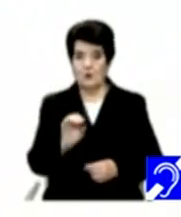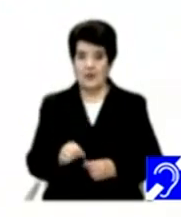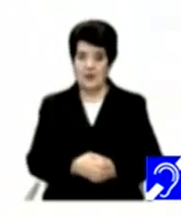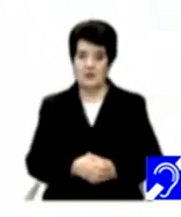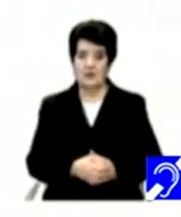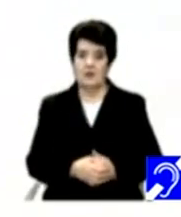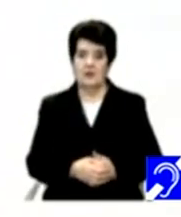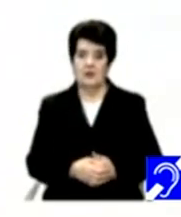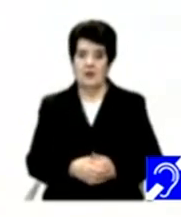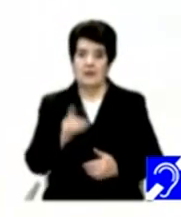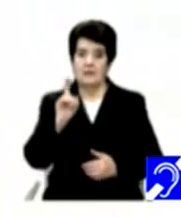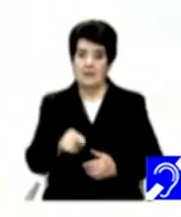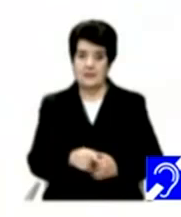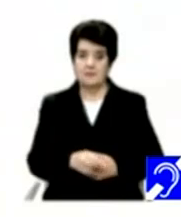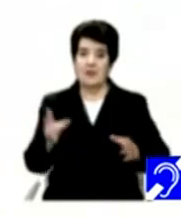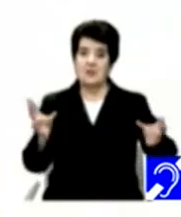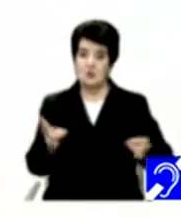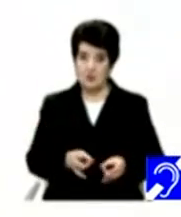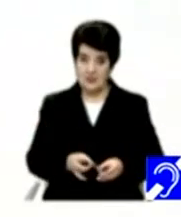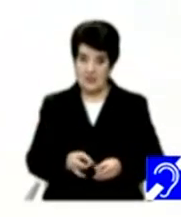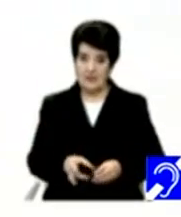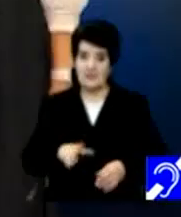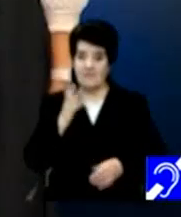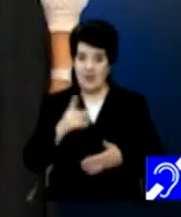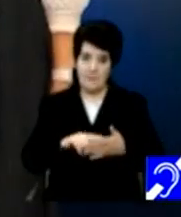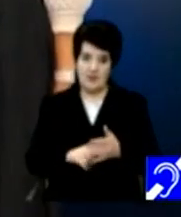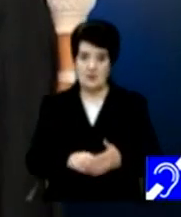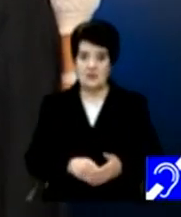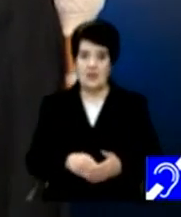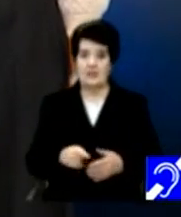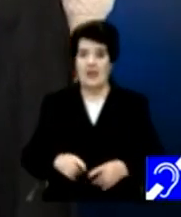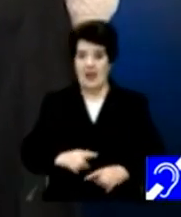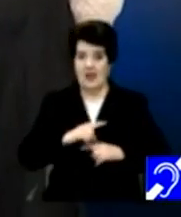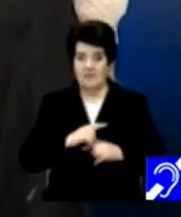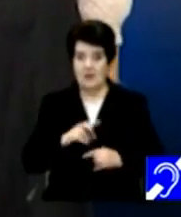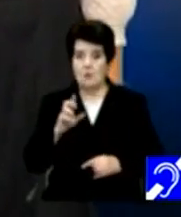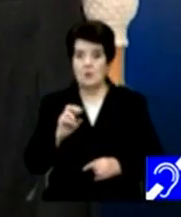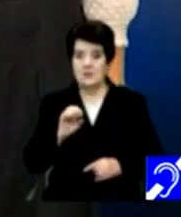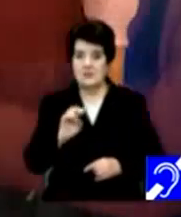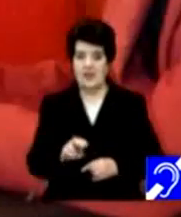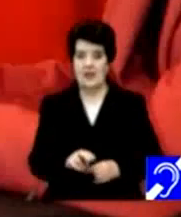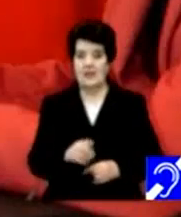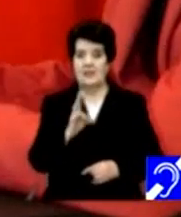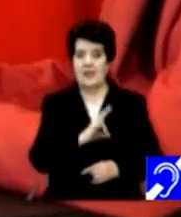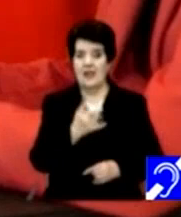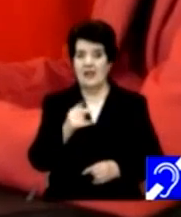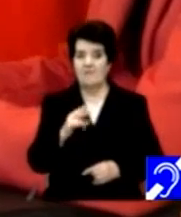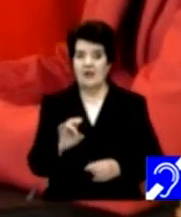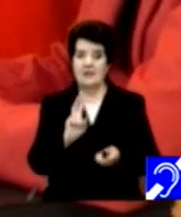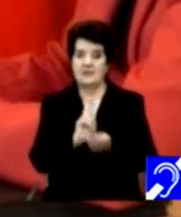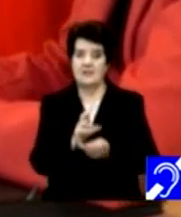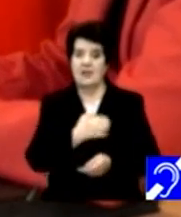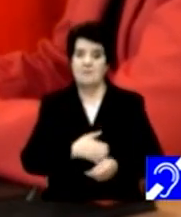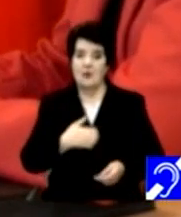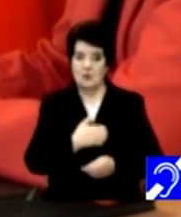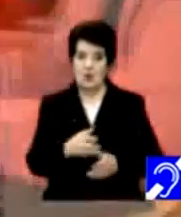Europeană, despre necesitatea să fim ambițioși. La finalul vizitei la Bruxelles, Natalia Gavrilița a mai avut întâlniri